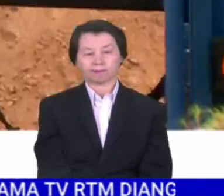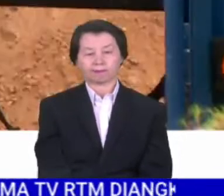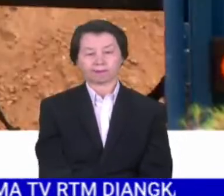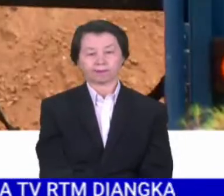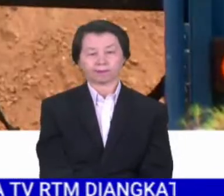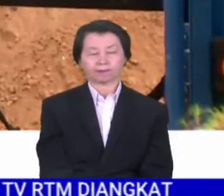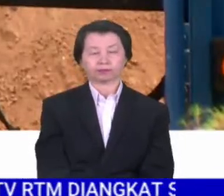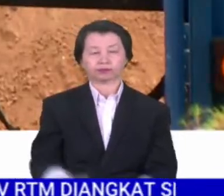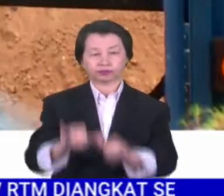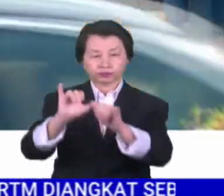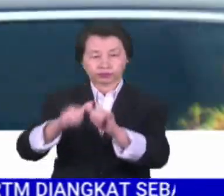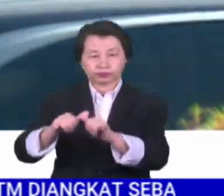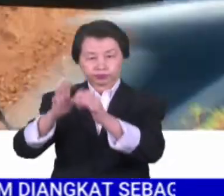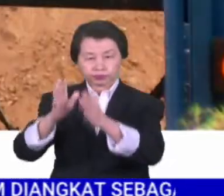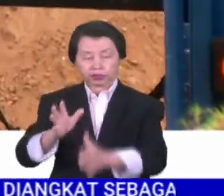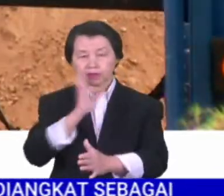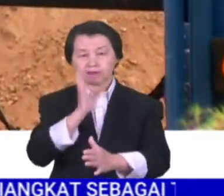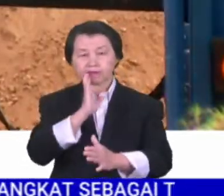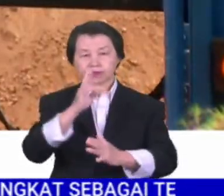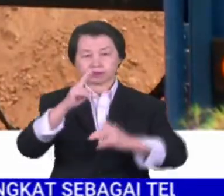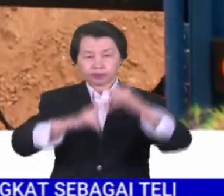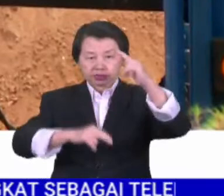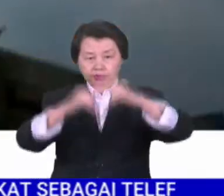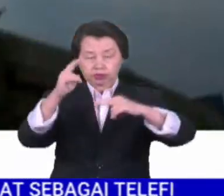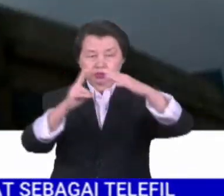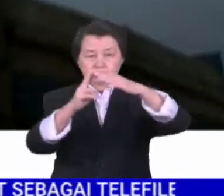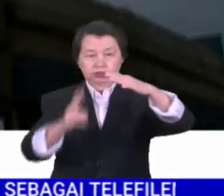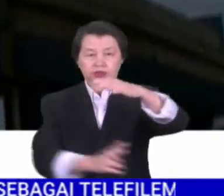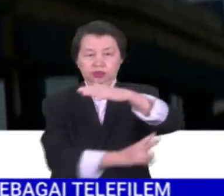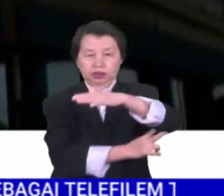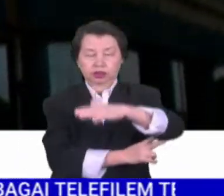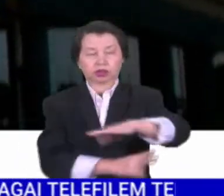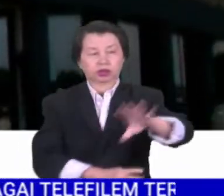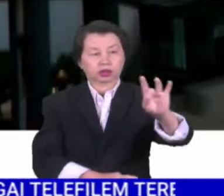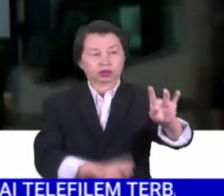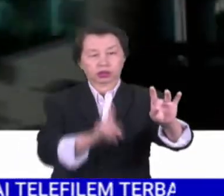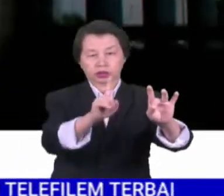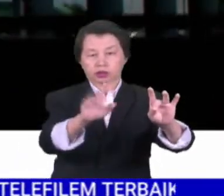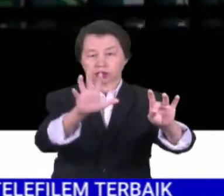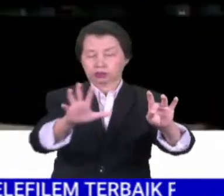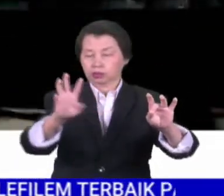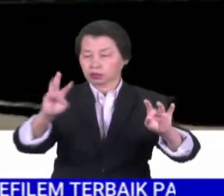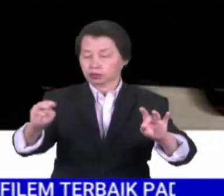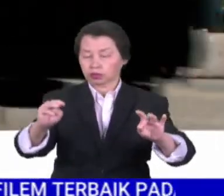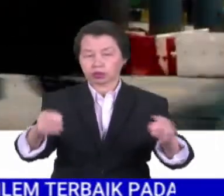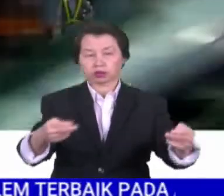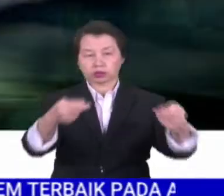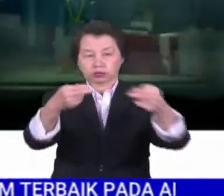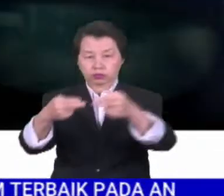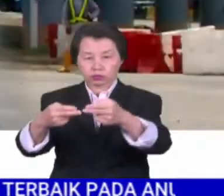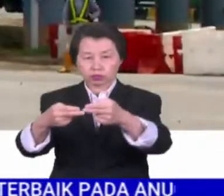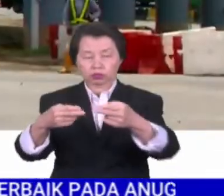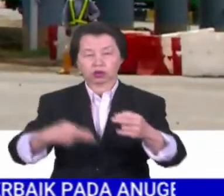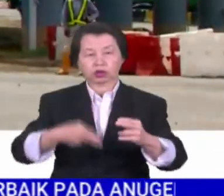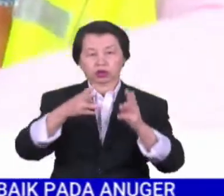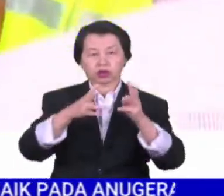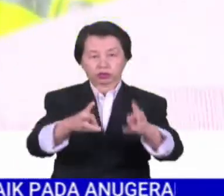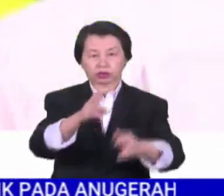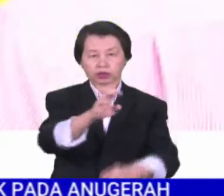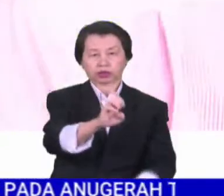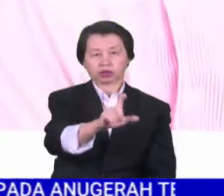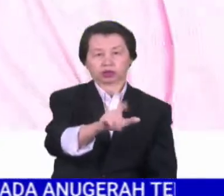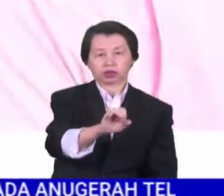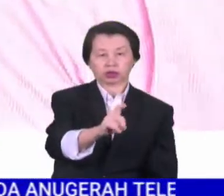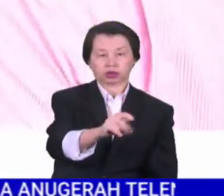Insinyur Izham Hashim berkata pembinaan jejambat sepanjang 815 meter menghubungkan lebuh raya elit